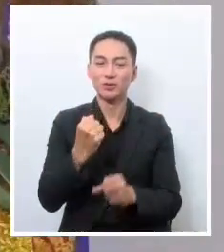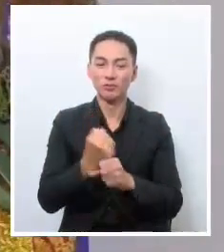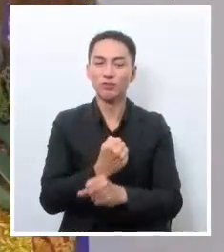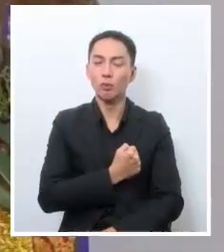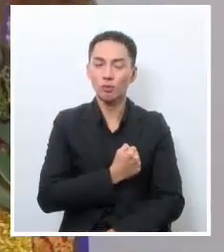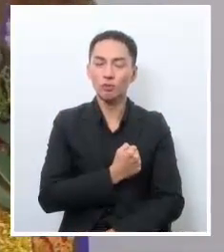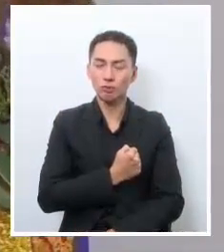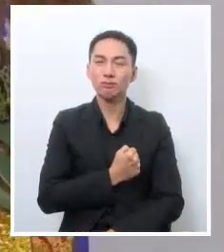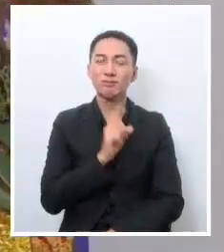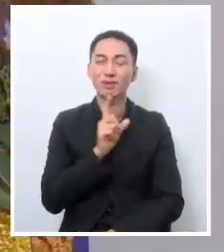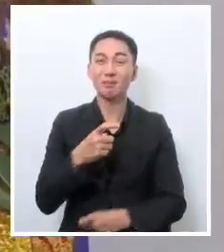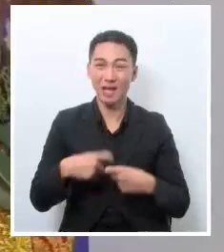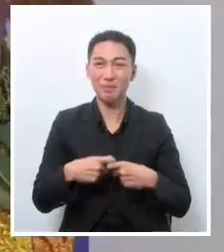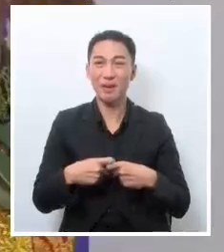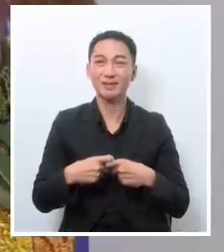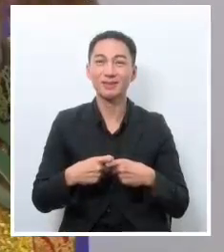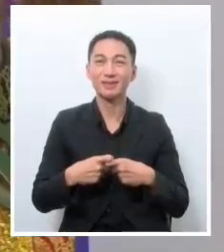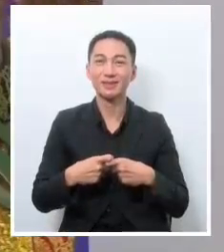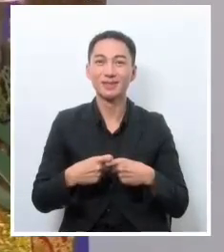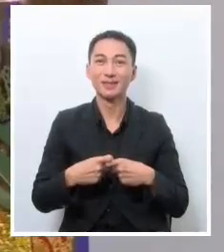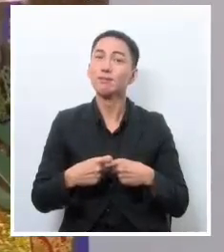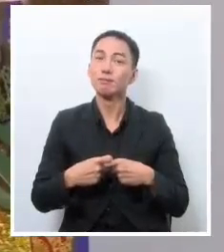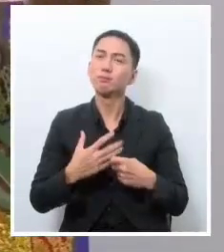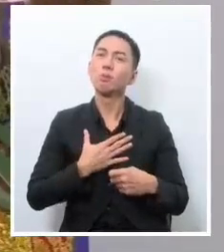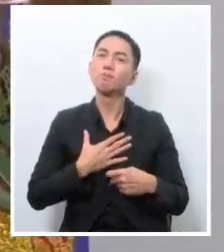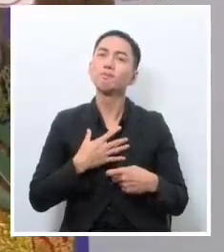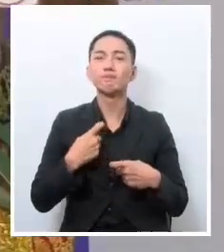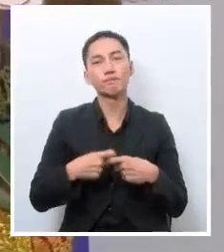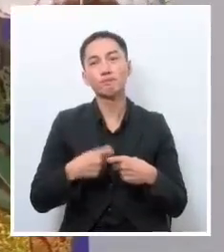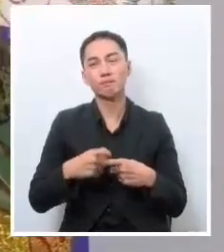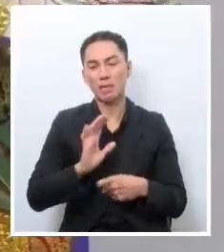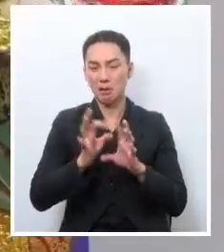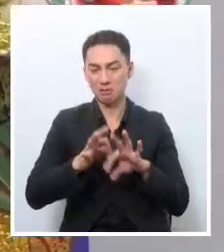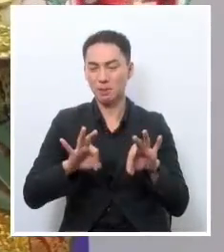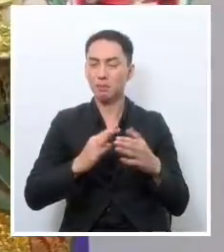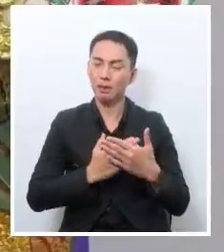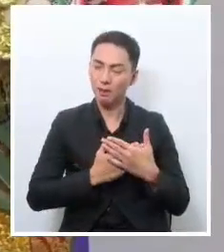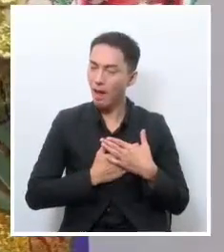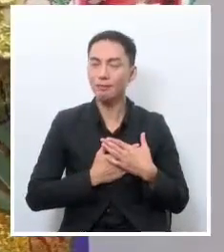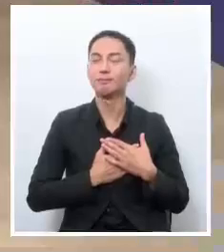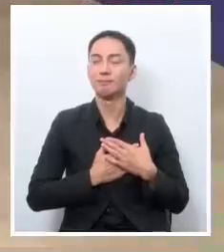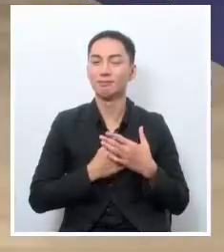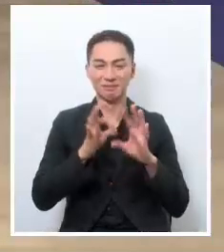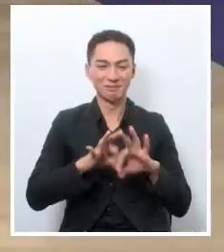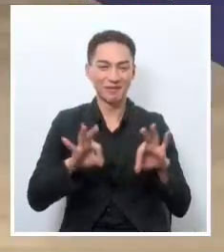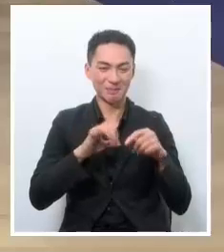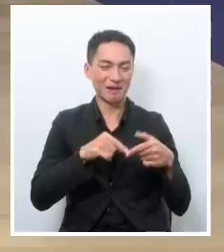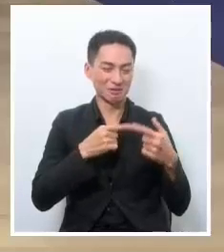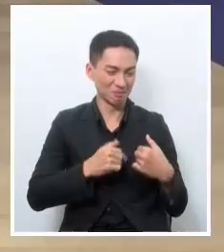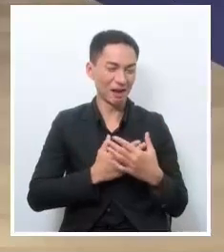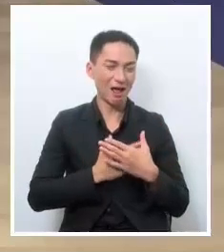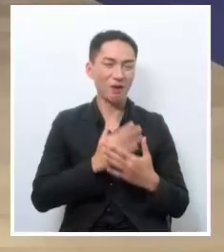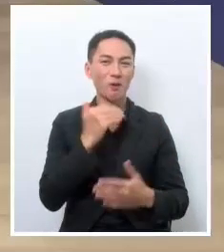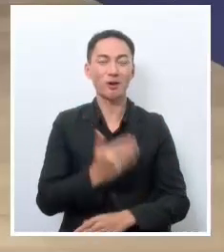นี้ด้วยครับยากมั้ยอก็สำหรับผมก็ถือว่าไม่ยากนะครับถ้าเรามีใจรักจริงครับนี่มันต้องมีใจก่อนทางด้านนี้แหละ